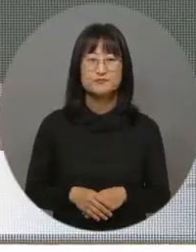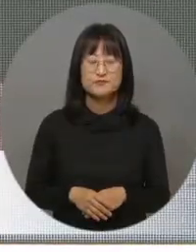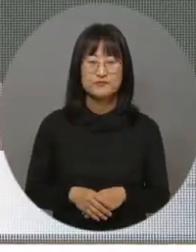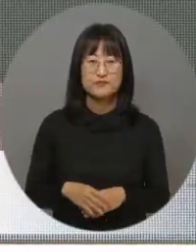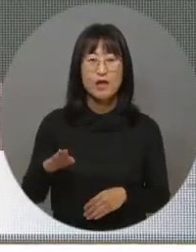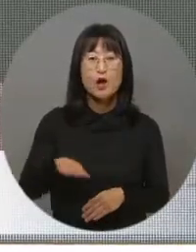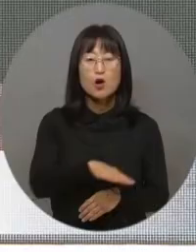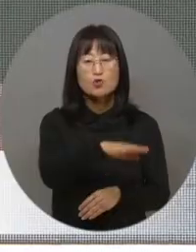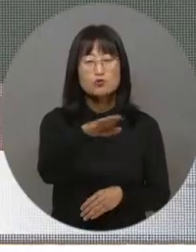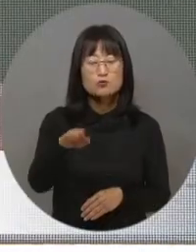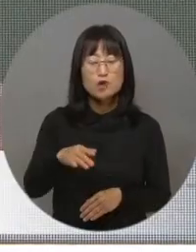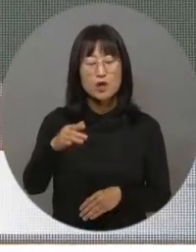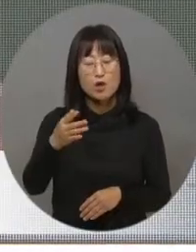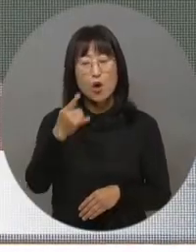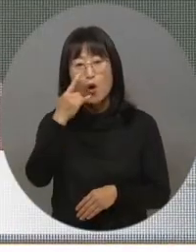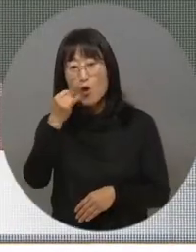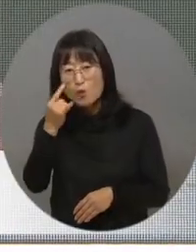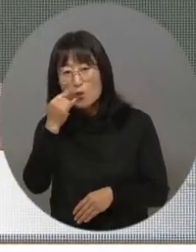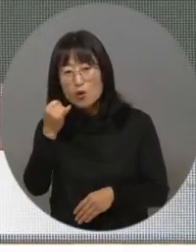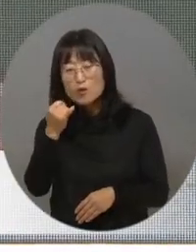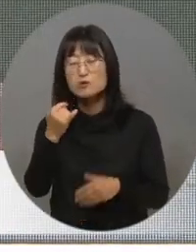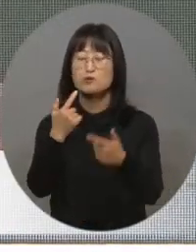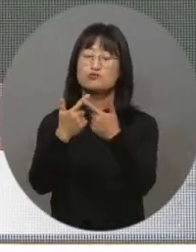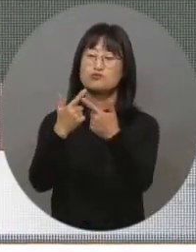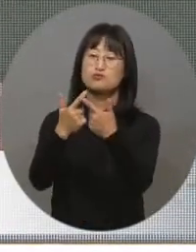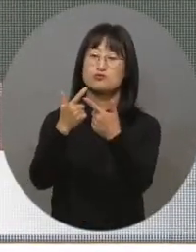우리 어머님들께서도 이 부산의